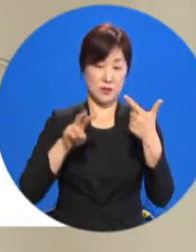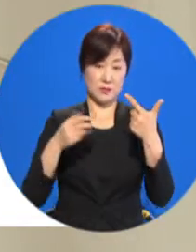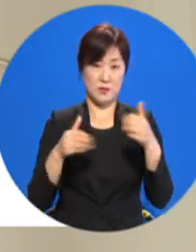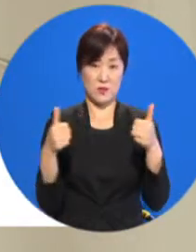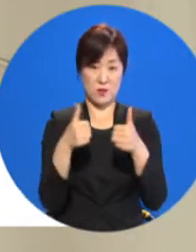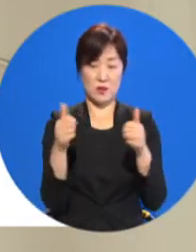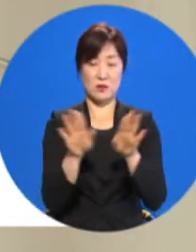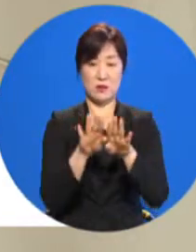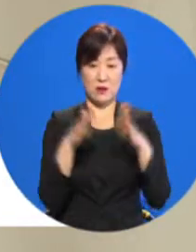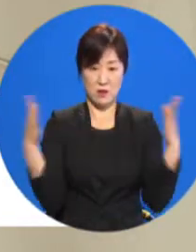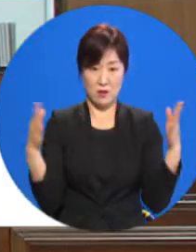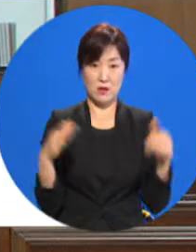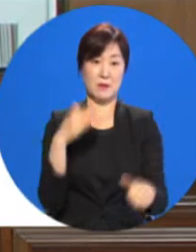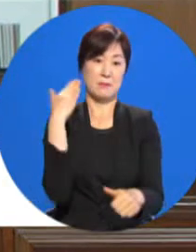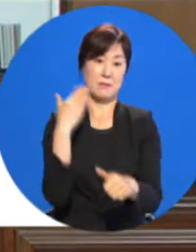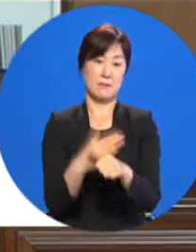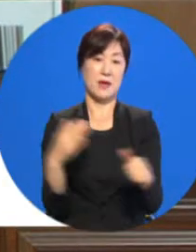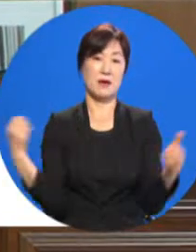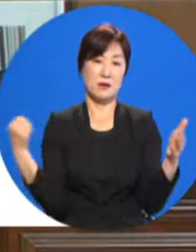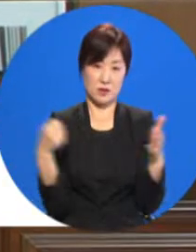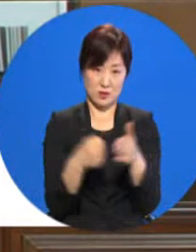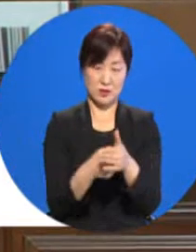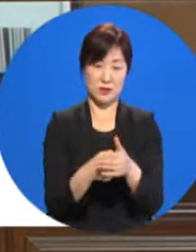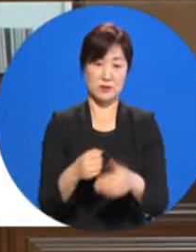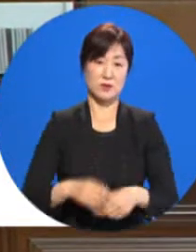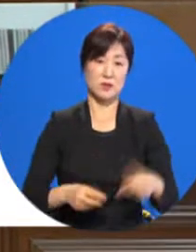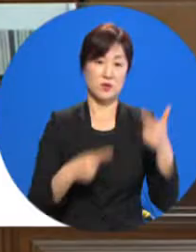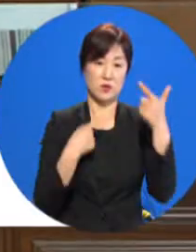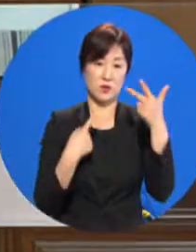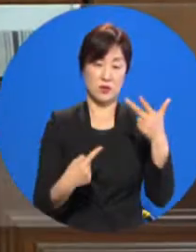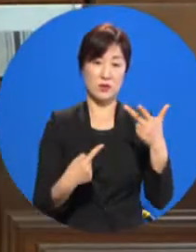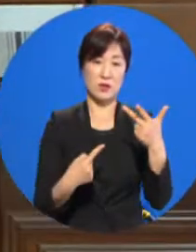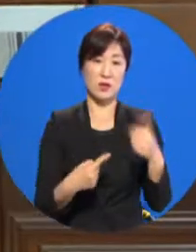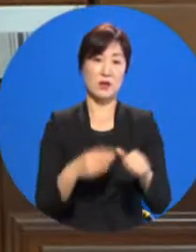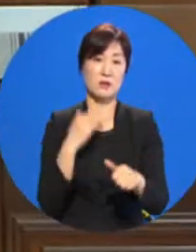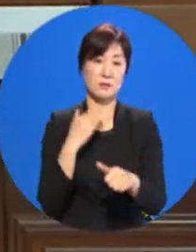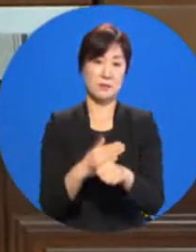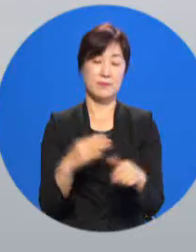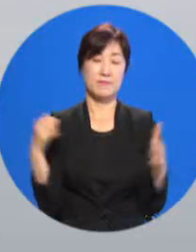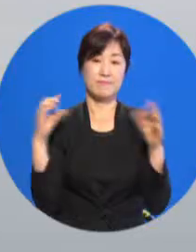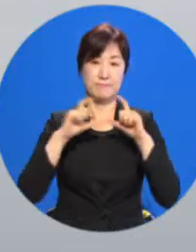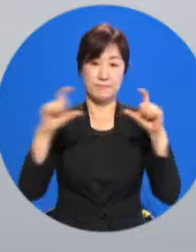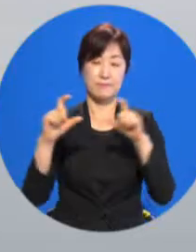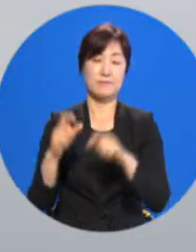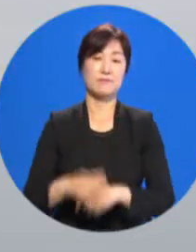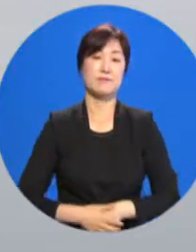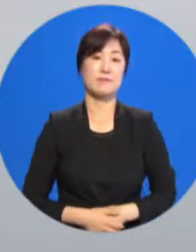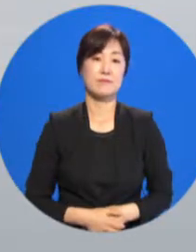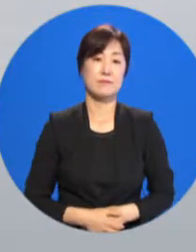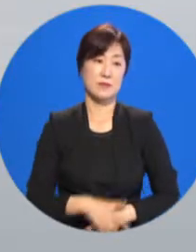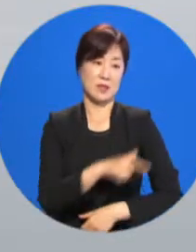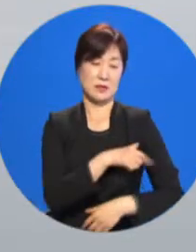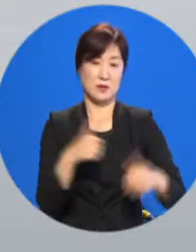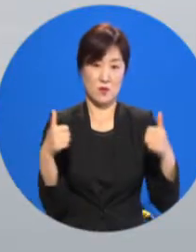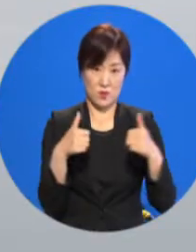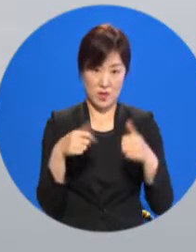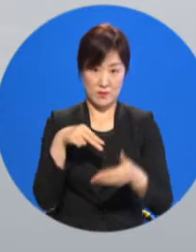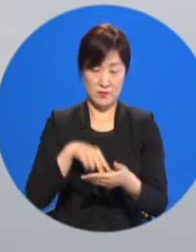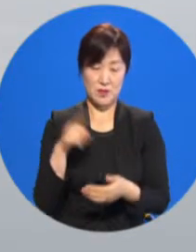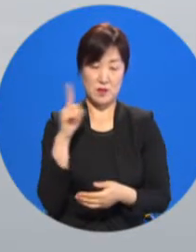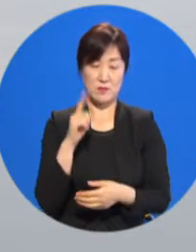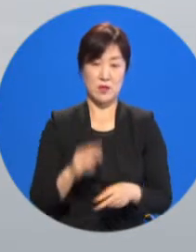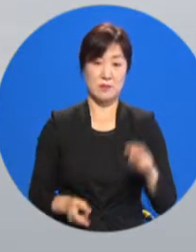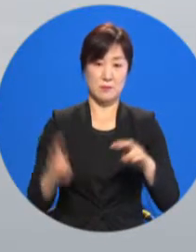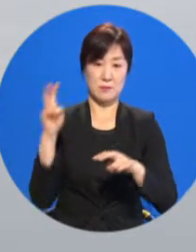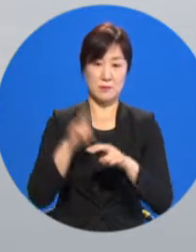총장 징계안건을 논의했고 지난 1일자로 직위 해제 처분을 내렸습니다. 이사회는 서 총장이 취임